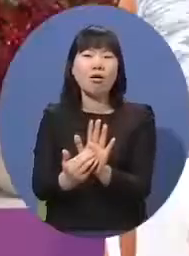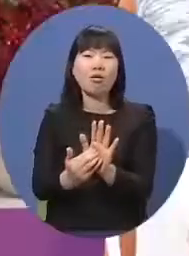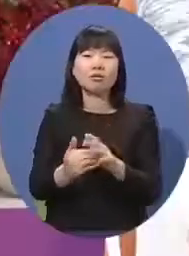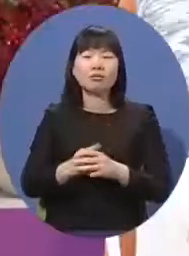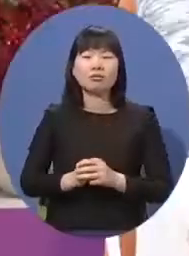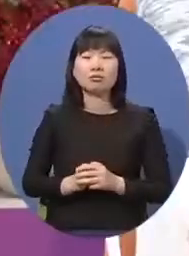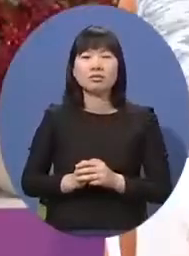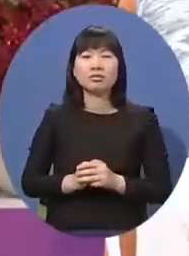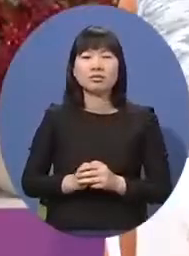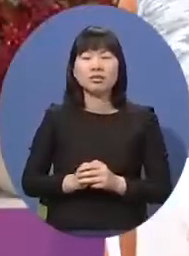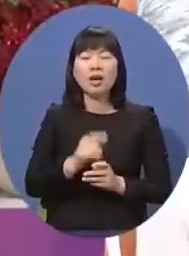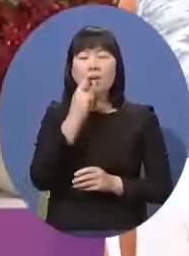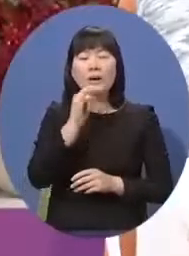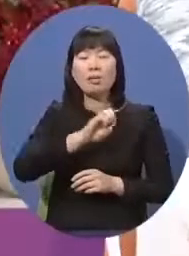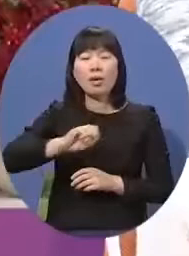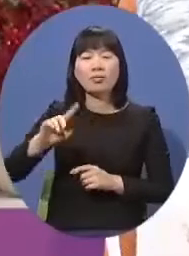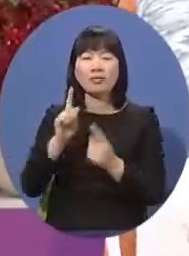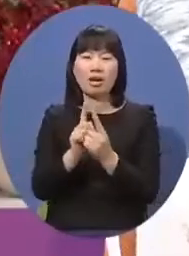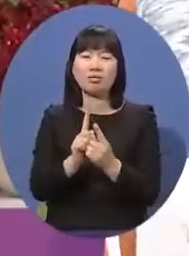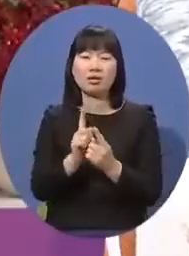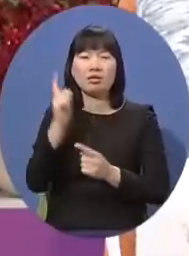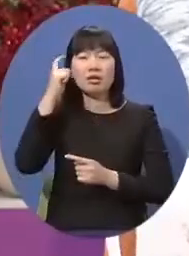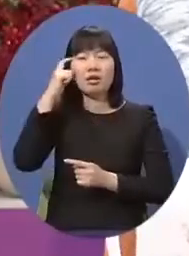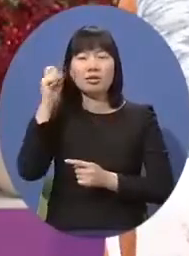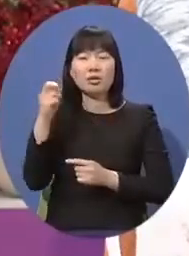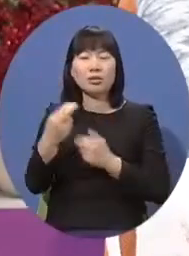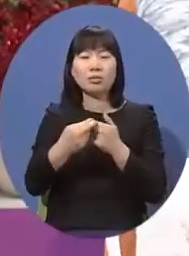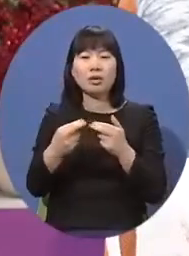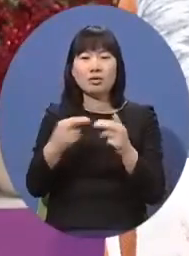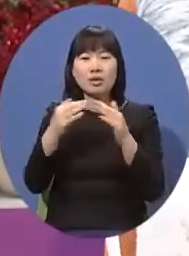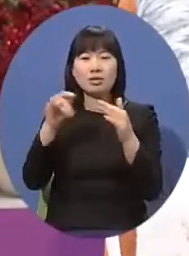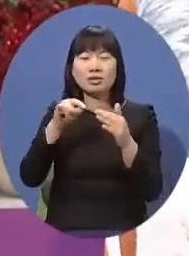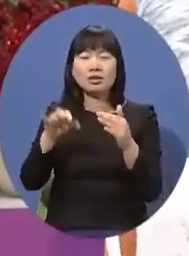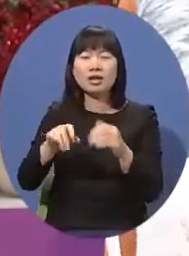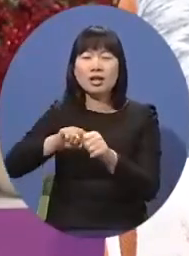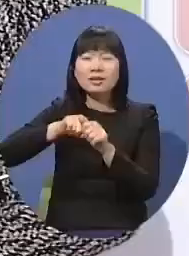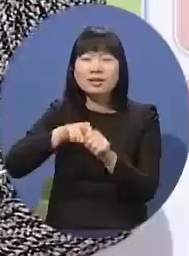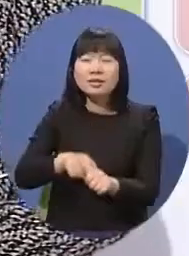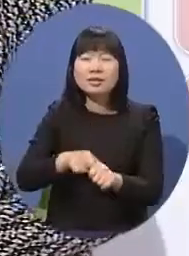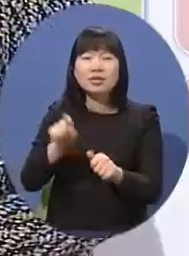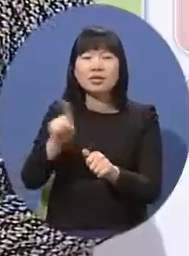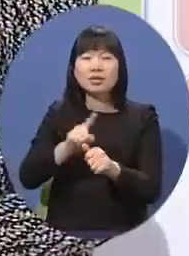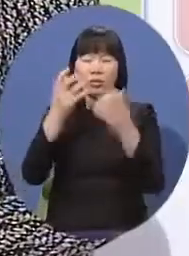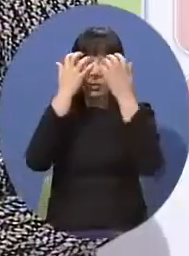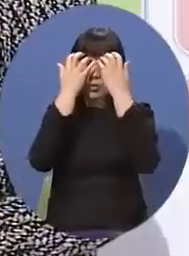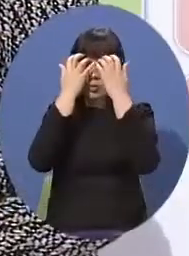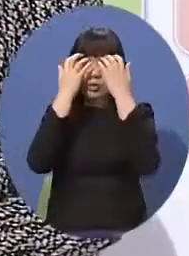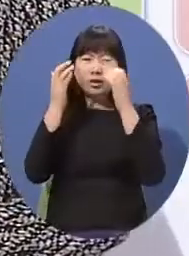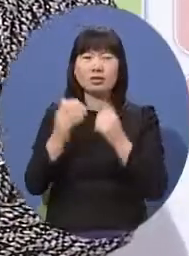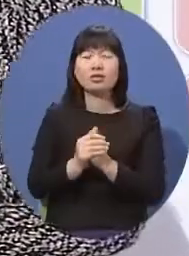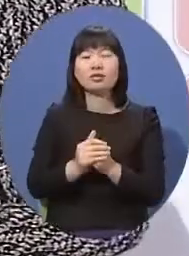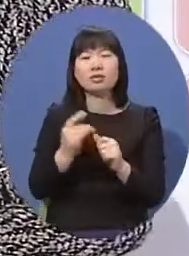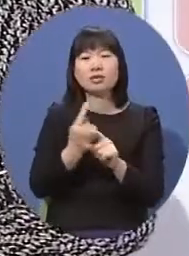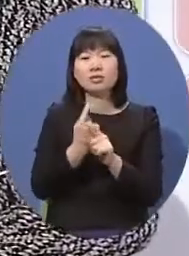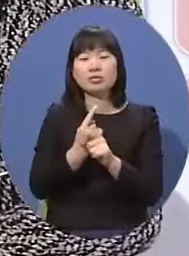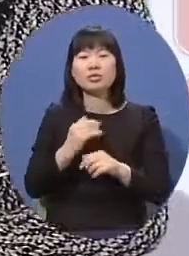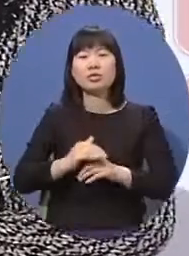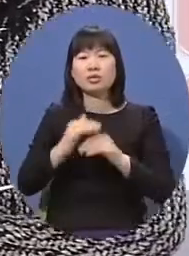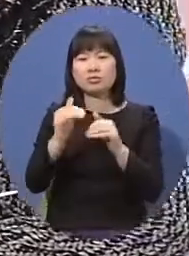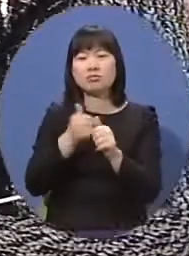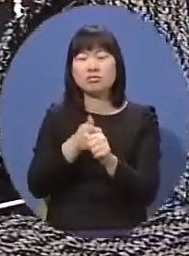나를 버렸다. 버림당했다. 게다가 병원에서는 되게 강제적인 어떤 고통스러운 처치 과정이